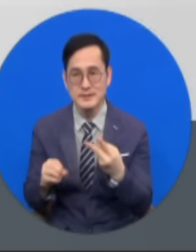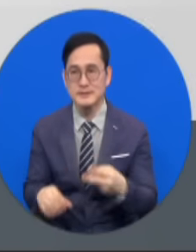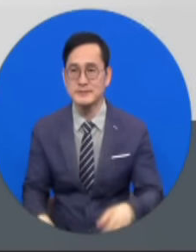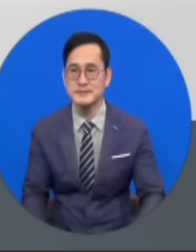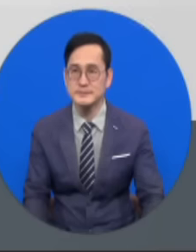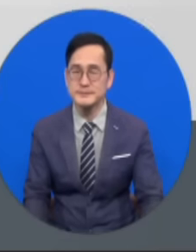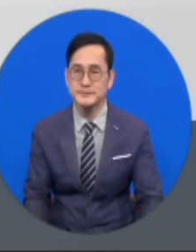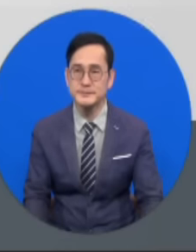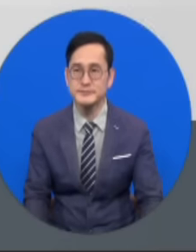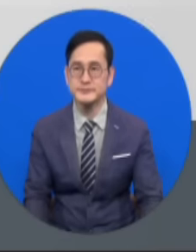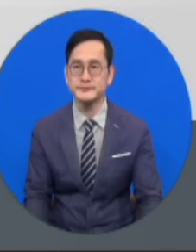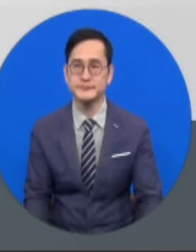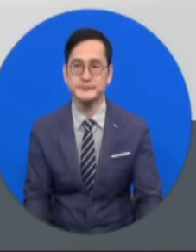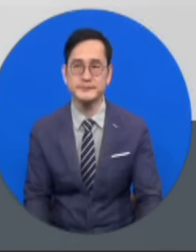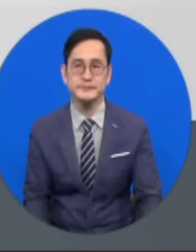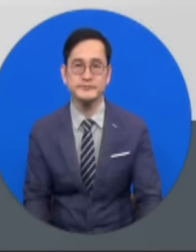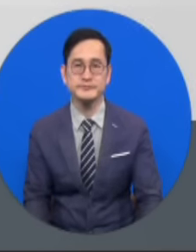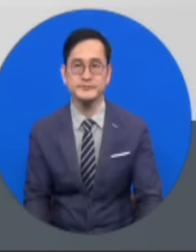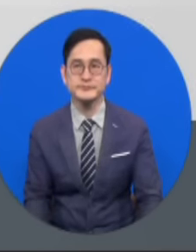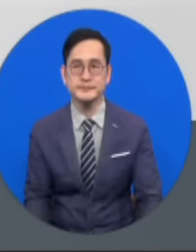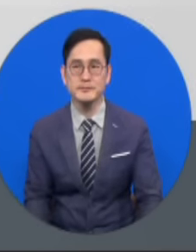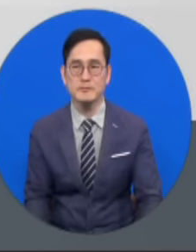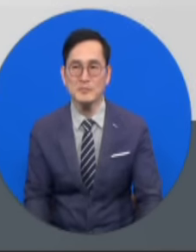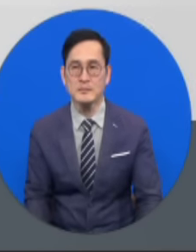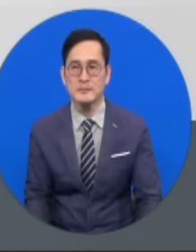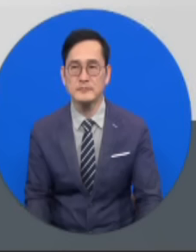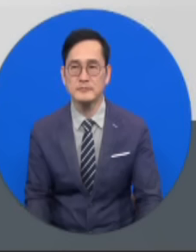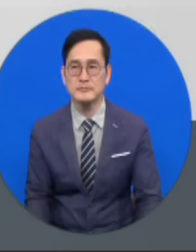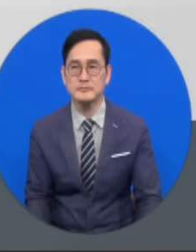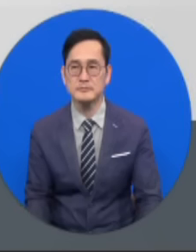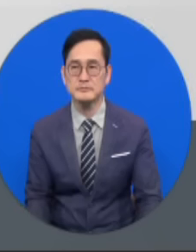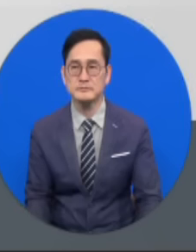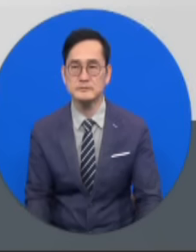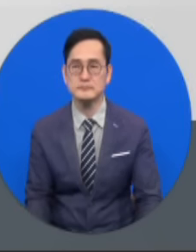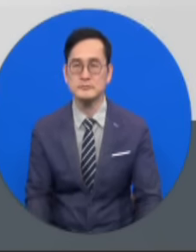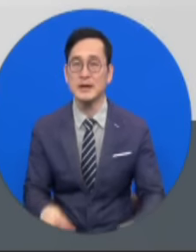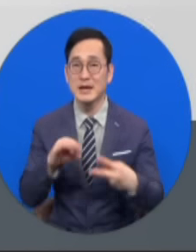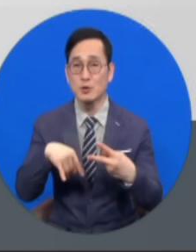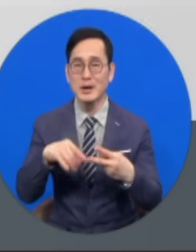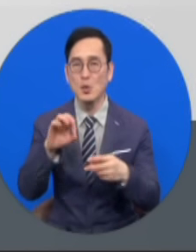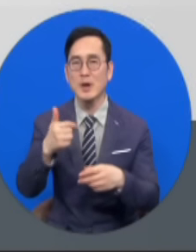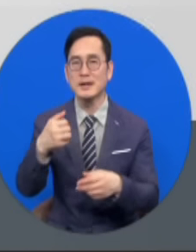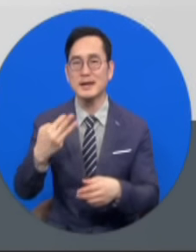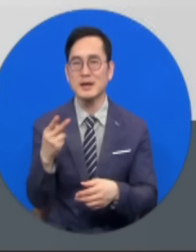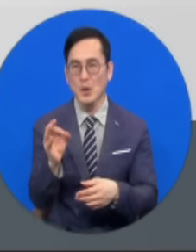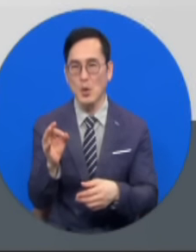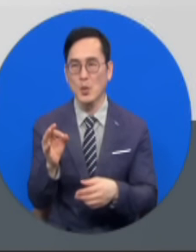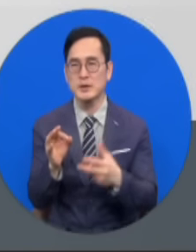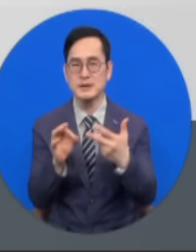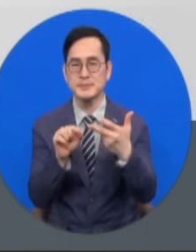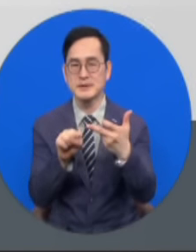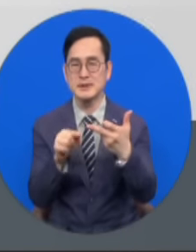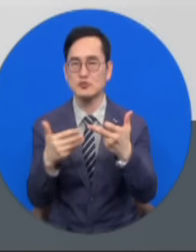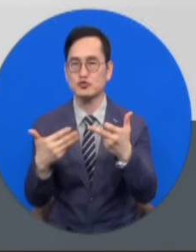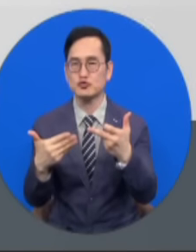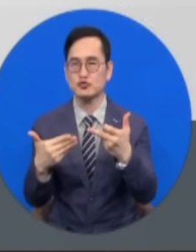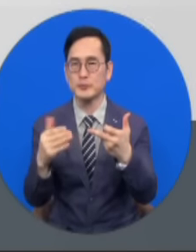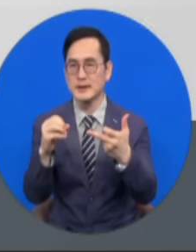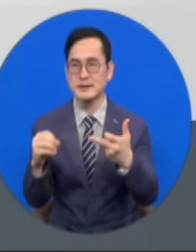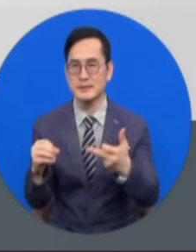어 60% 훌쩍 넘기는 지지를 받고 있는 것으로 나왔습니다 2위는 원 후보 17.9%